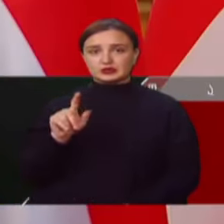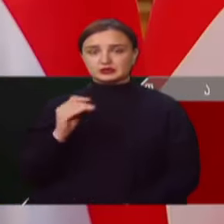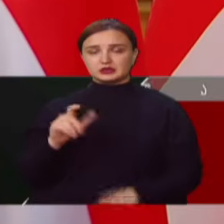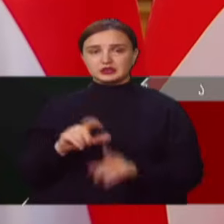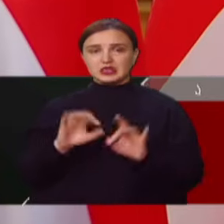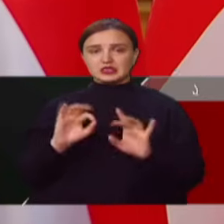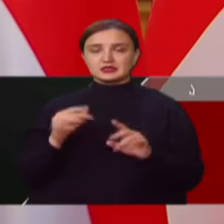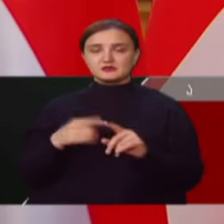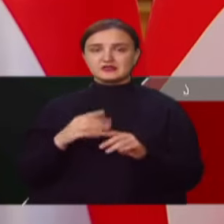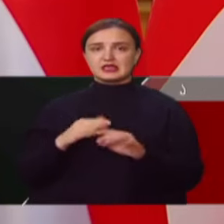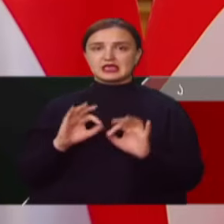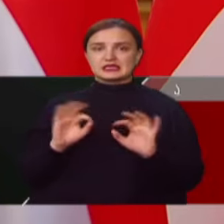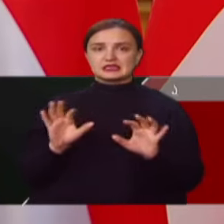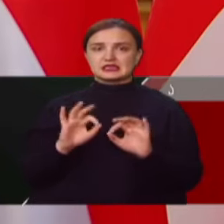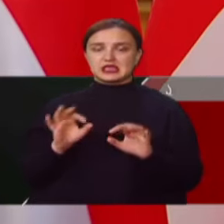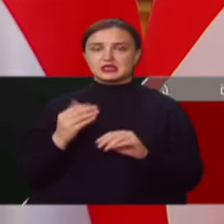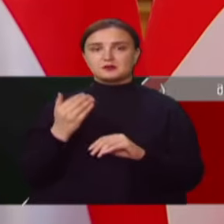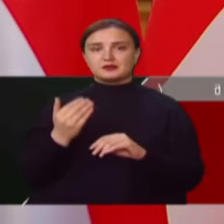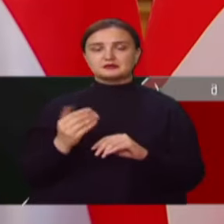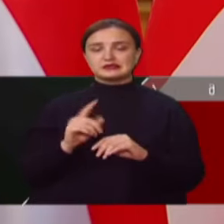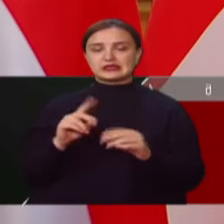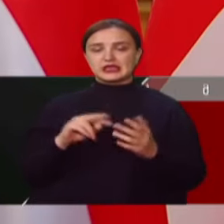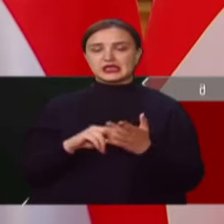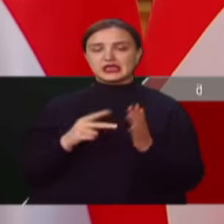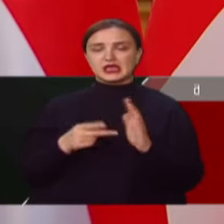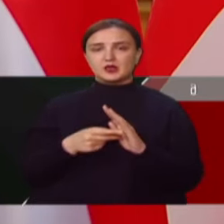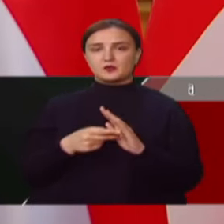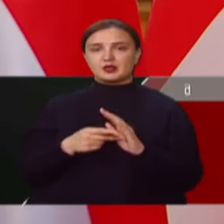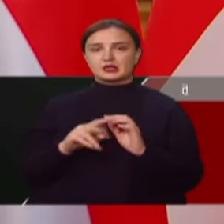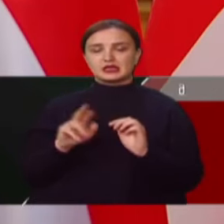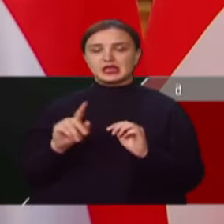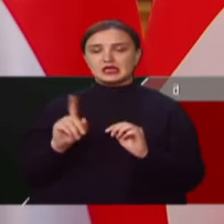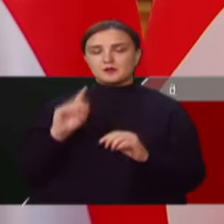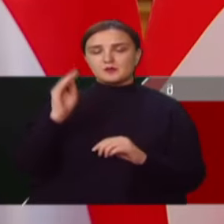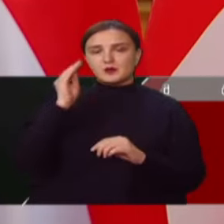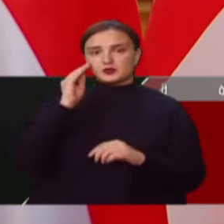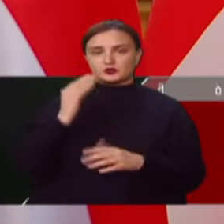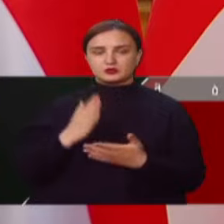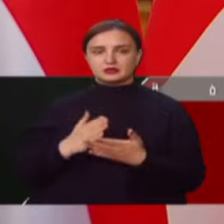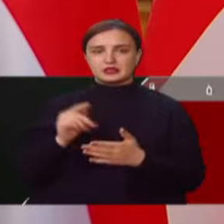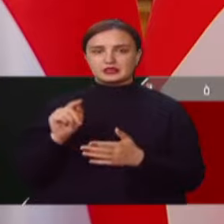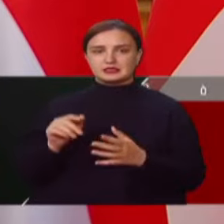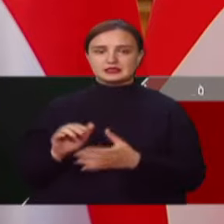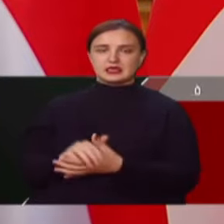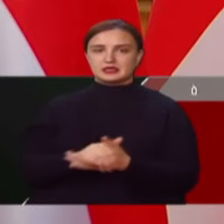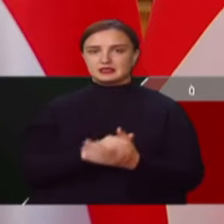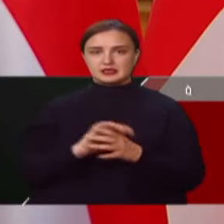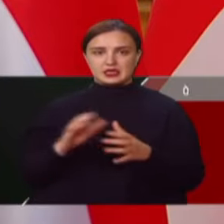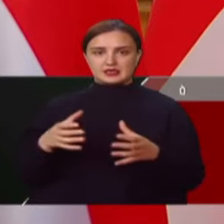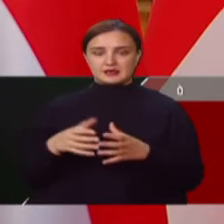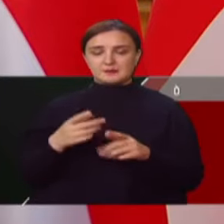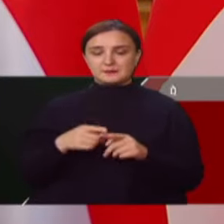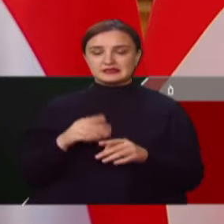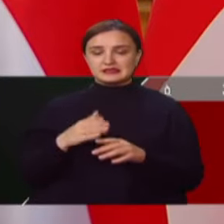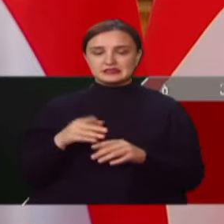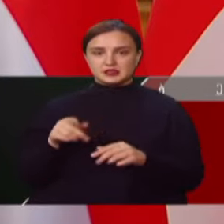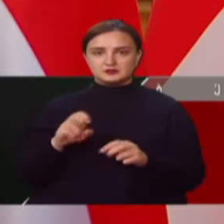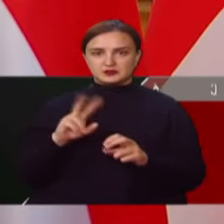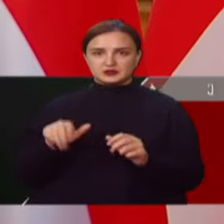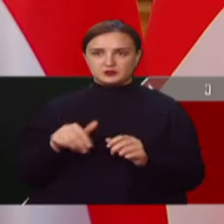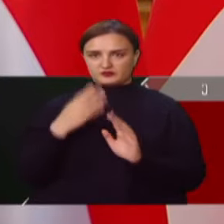განცხადება იმისა, თუ რა გეგმებს და რა პათოსს ატარებს ეს გაერთიანება. ანუ ეს არის